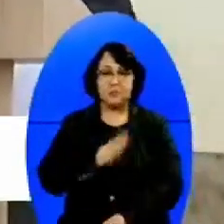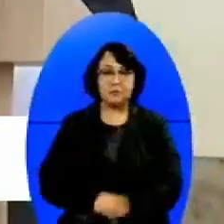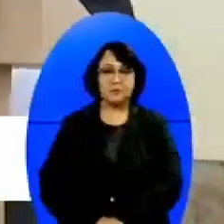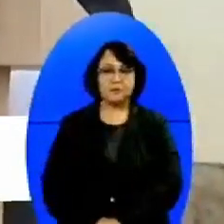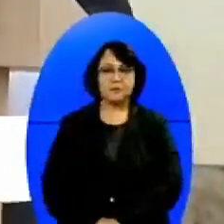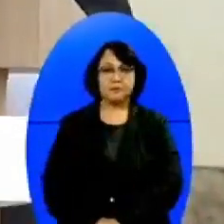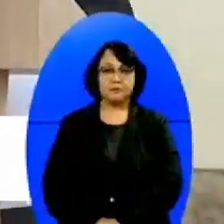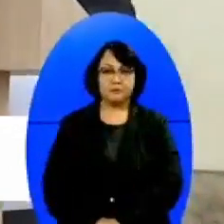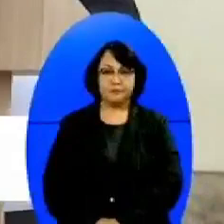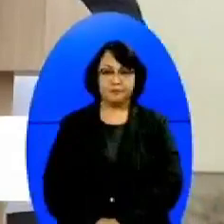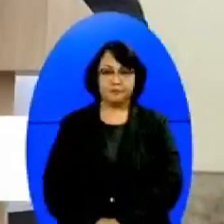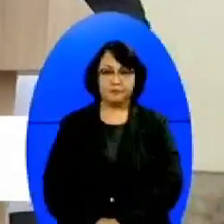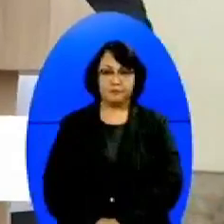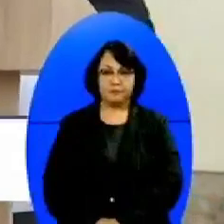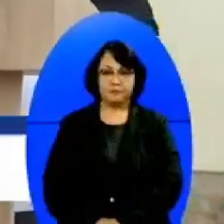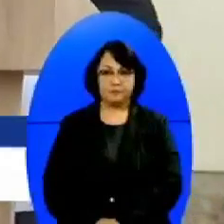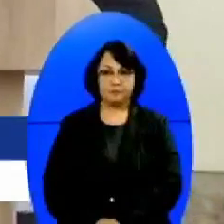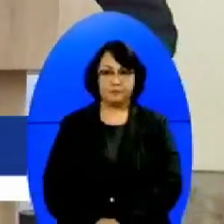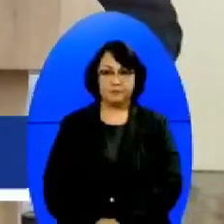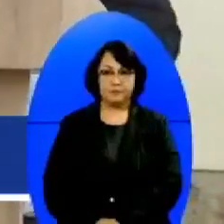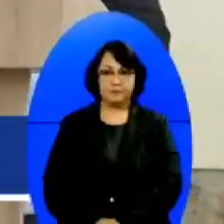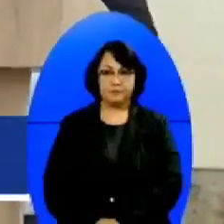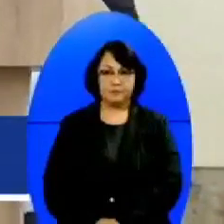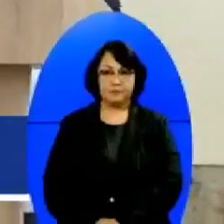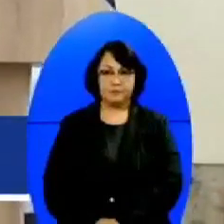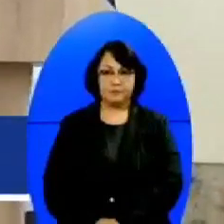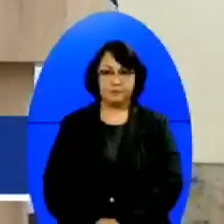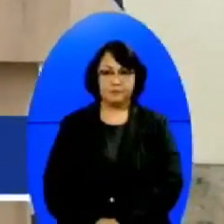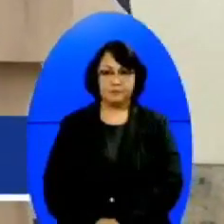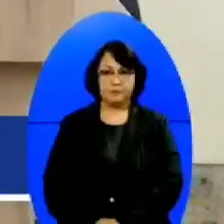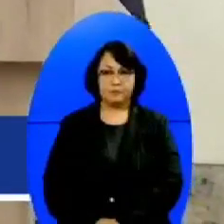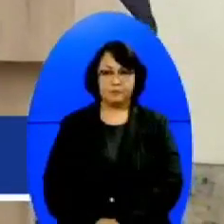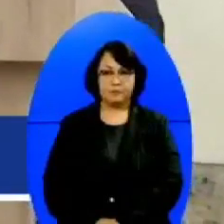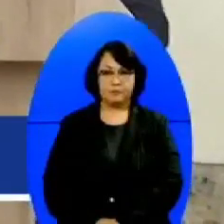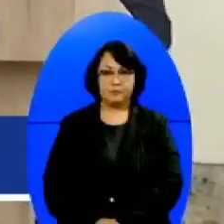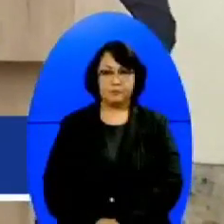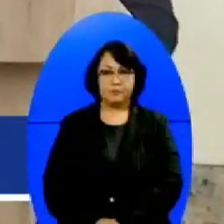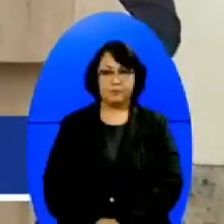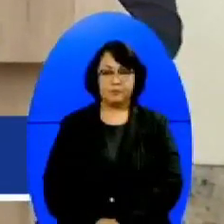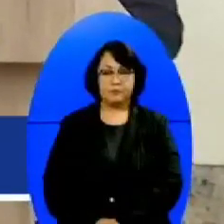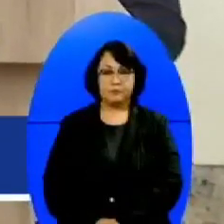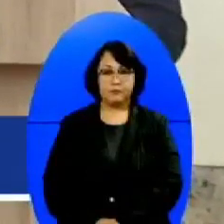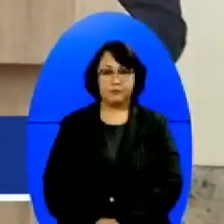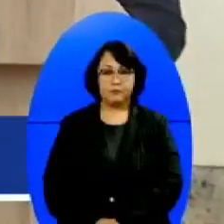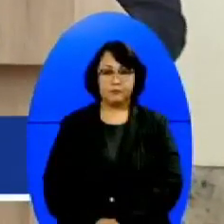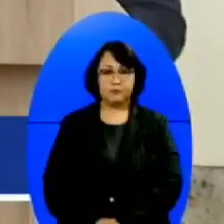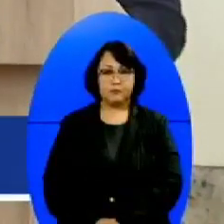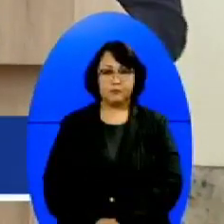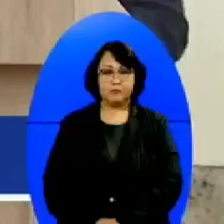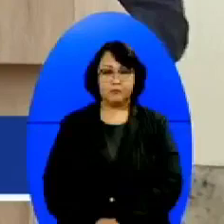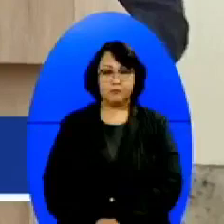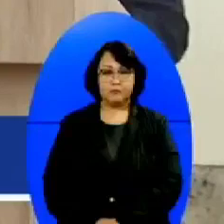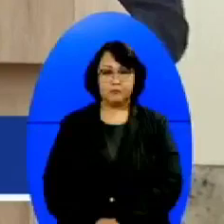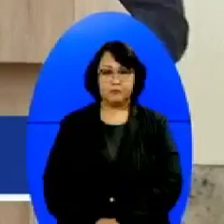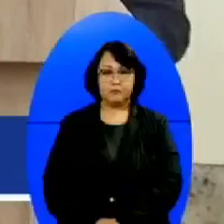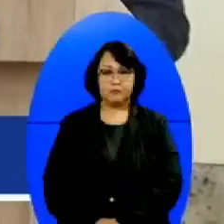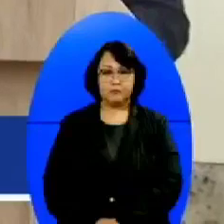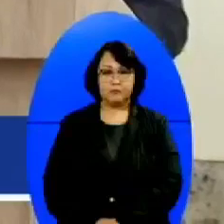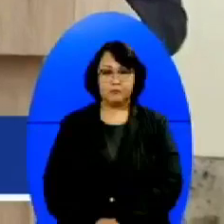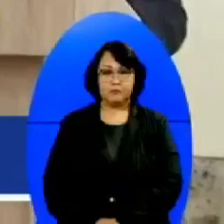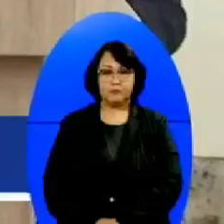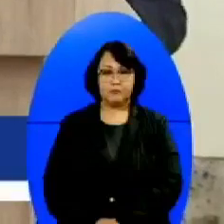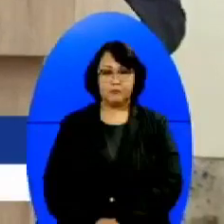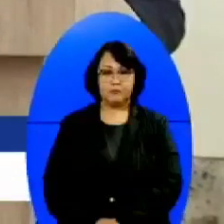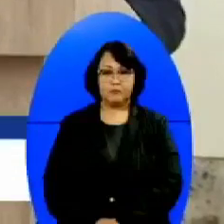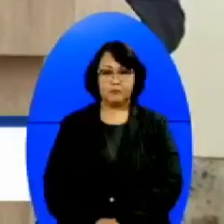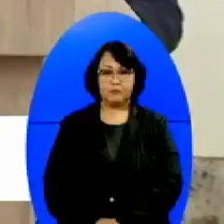бас дараагийн 7 хоногийн ихээр бол давхар ингээд төлөвлөгдсөн байгаа. Хувийн хамгаалалт хэрэгслийн хувьд ч гэсэн бид нар одоо тэргүүлэх зэргийн